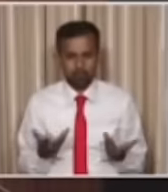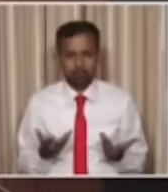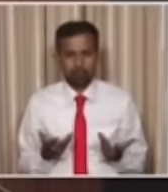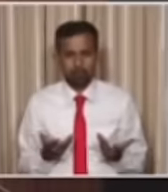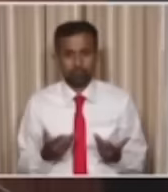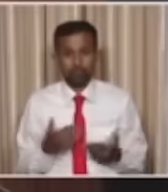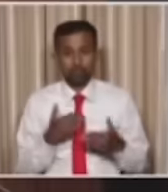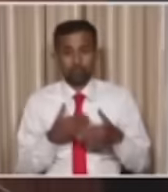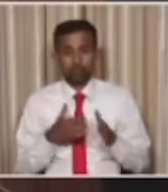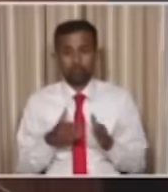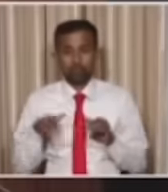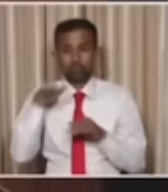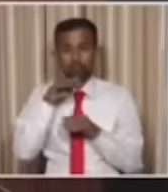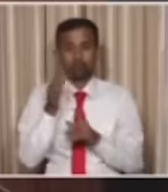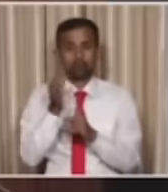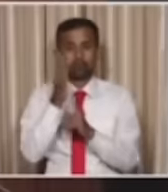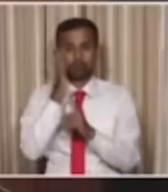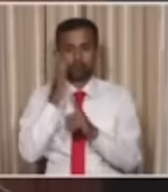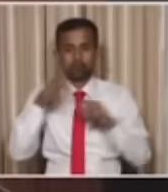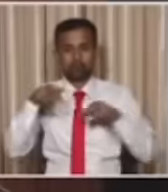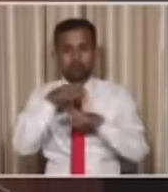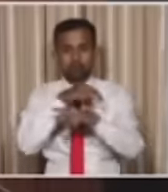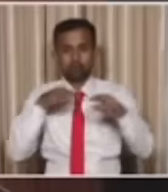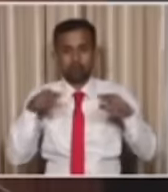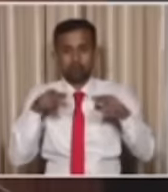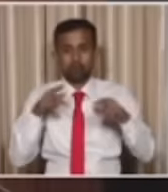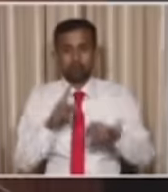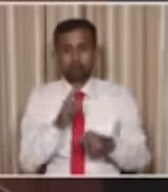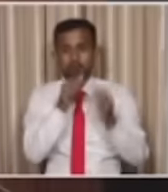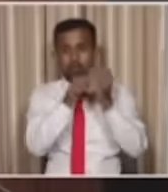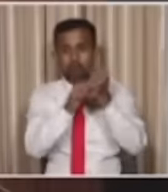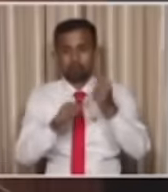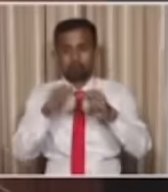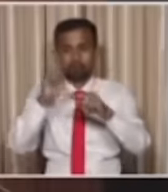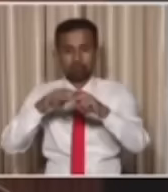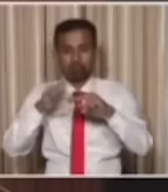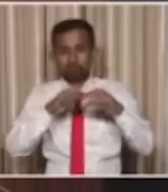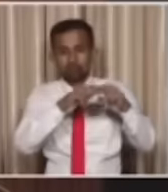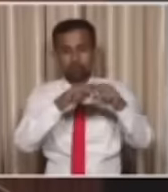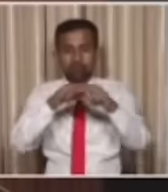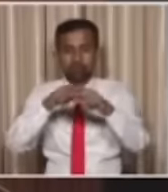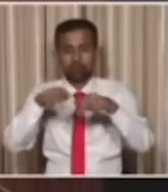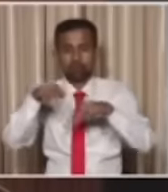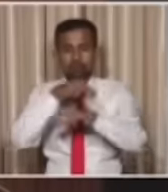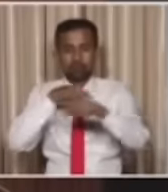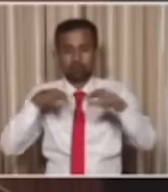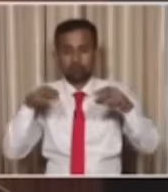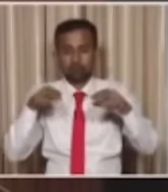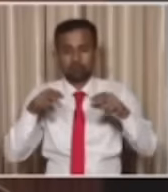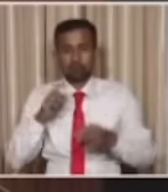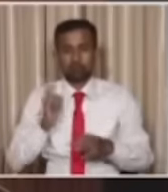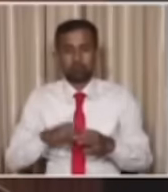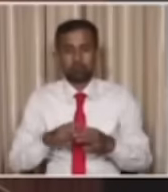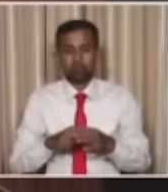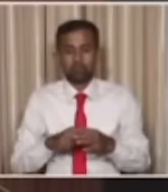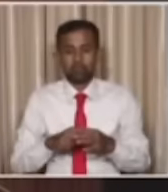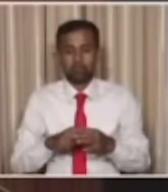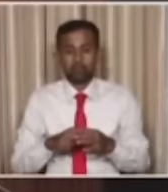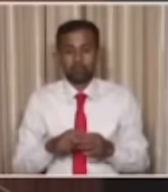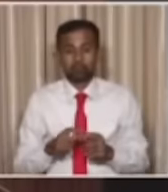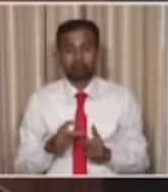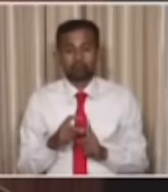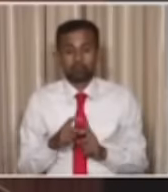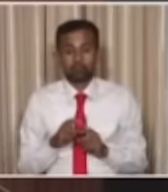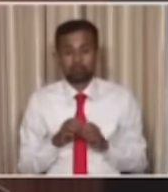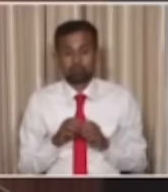කැබිනට් මණ්ඩලයේ උඩින් ඉන්න විධායකයේ හැසිරීම විධායකයේ ඔහුගේ නියෝජිතයන් ගැත්තන් ඉත්තන් හෙන්චයියන් හැසිරීම මේ ප්‍රශ්නේ කොයිතරම් බරද